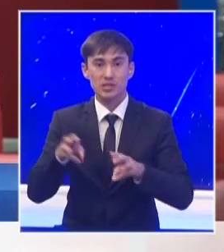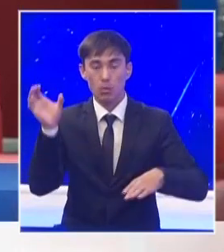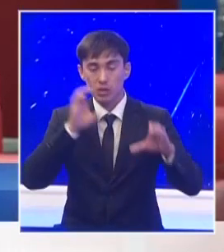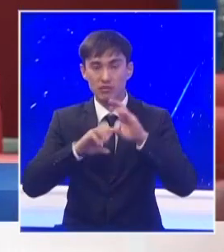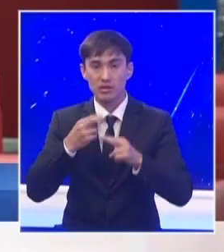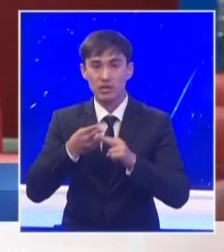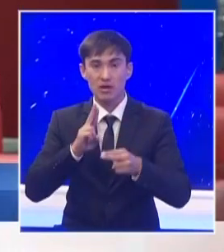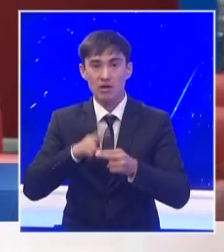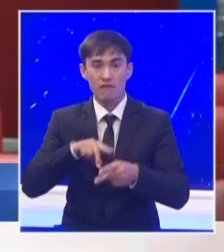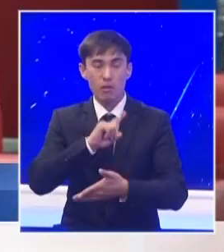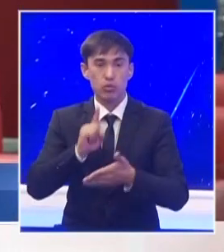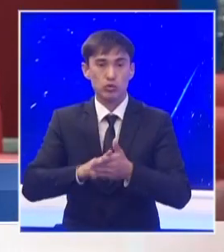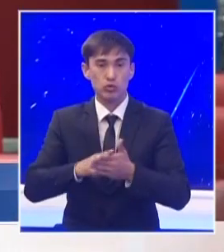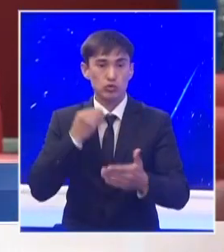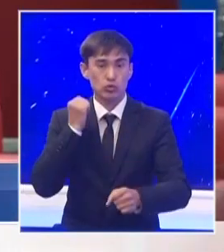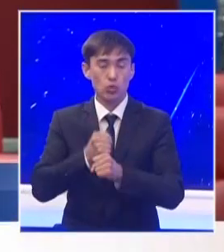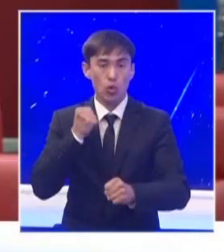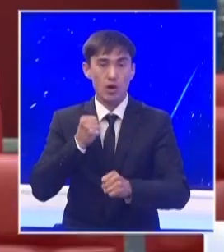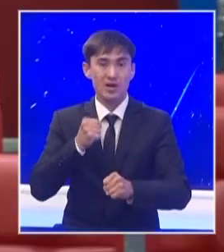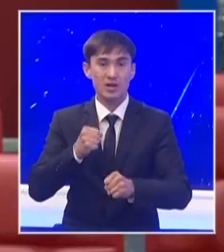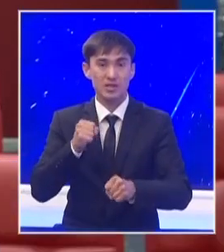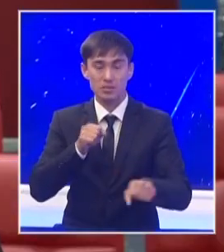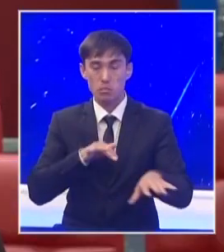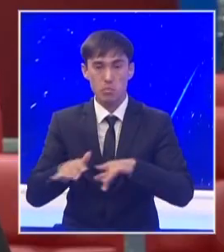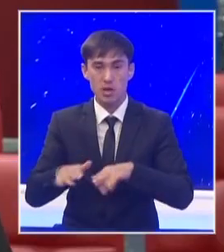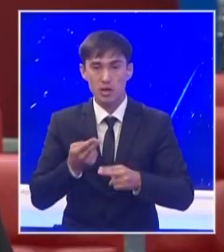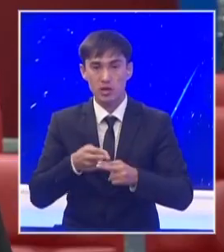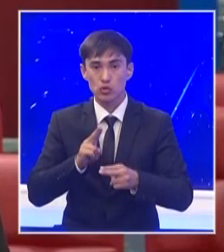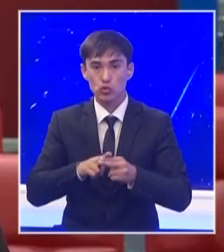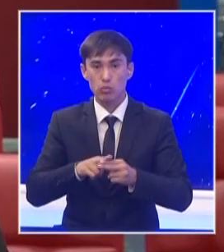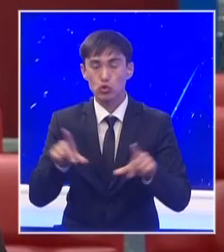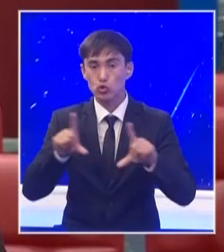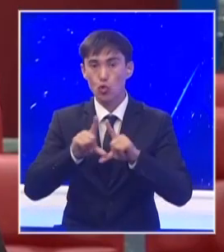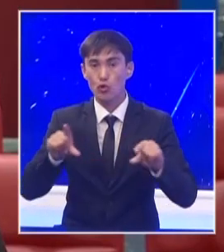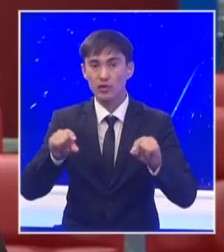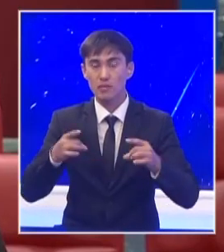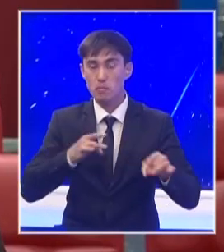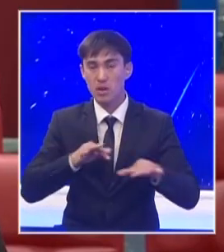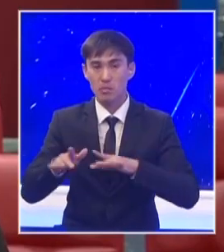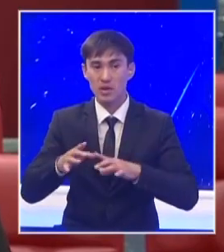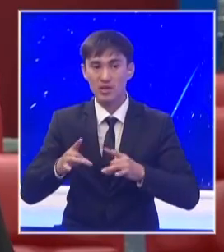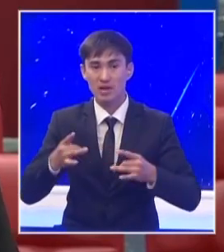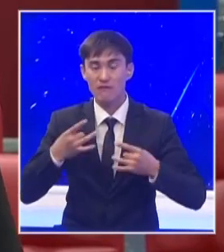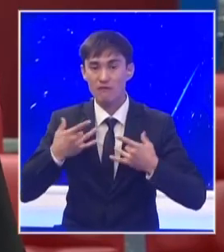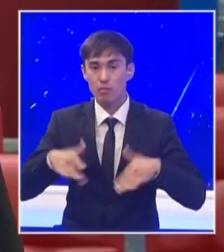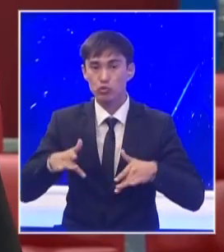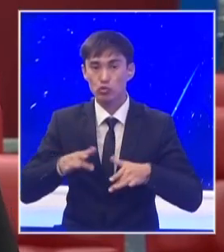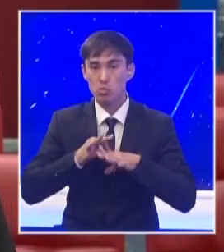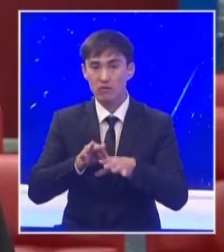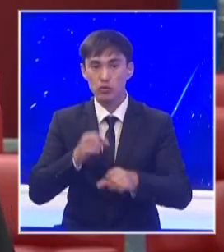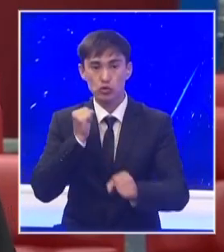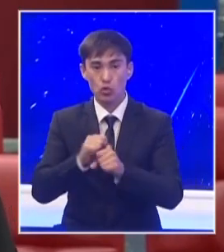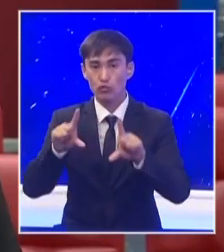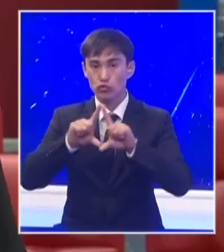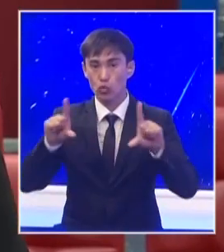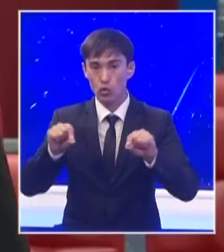вопрос очень остро и строго принимаются меры к тому, чтобы школьные мероприятия выпускные проводились только строго в